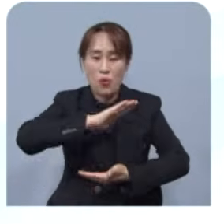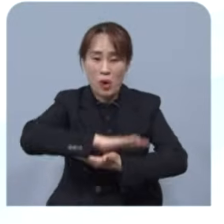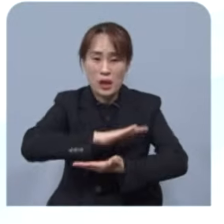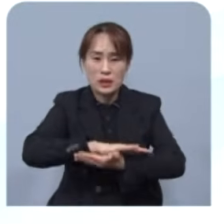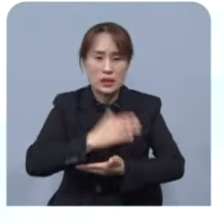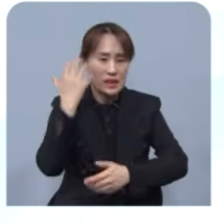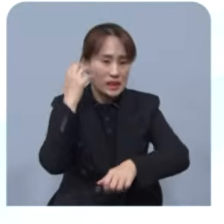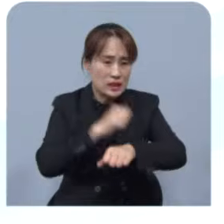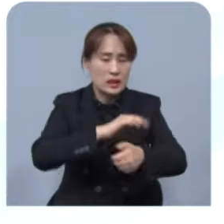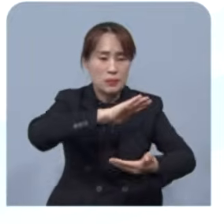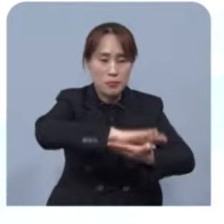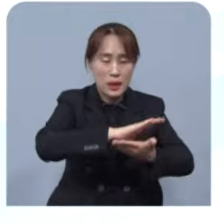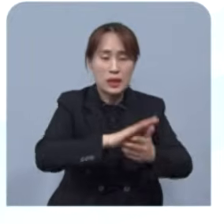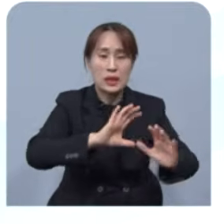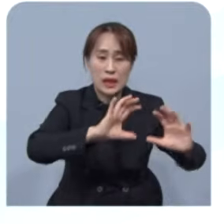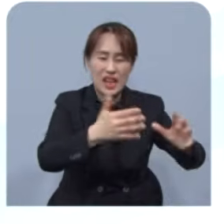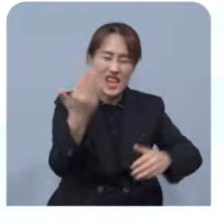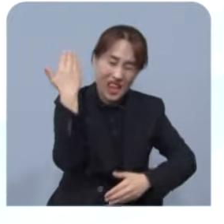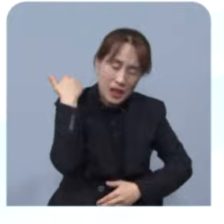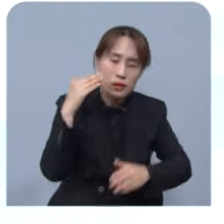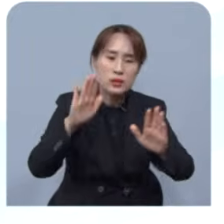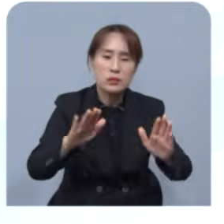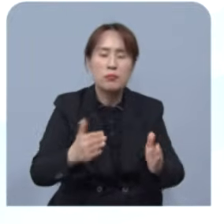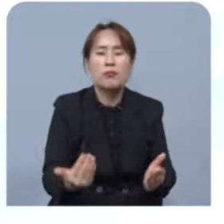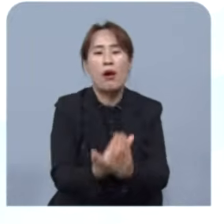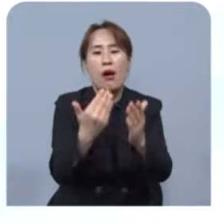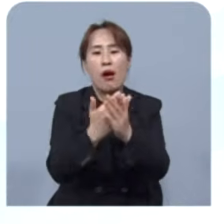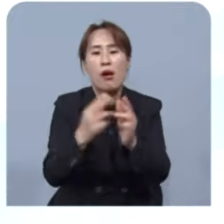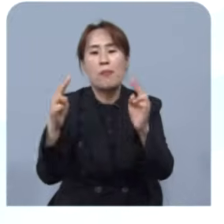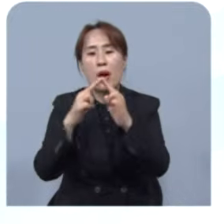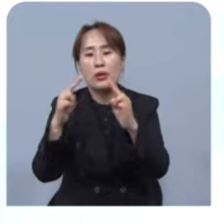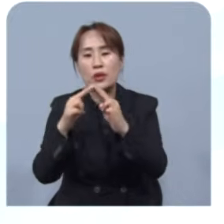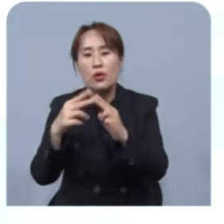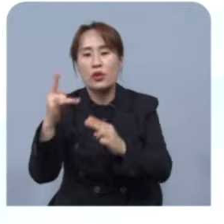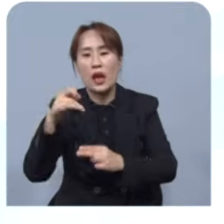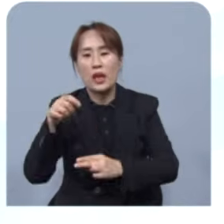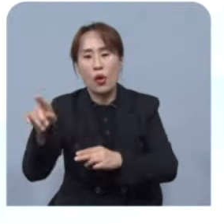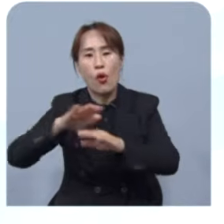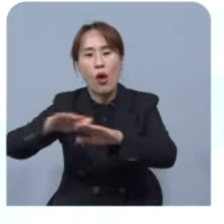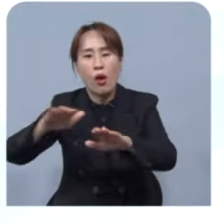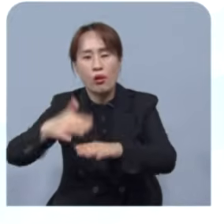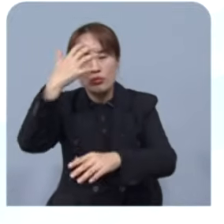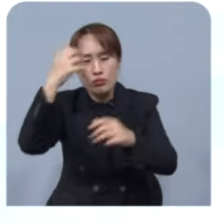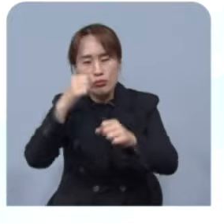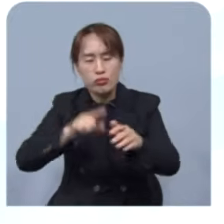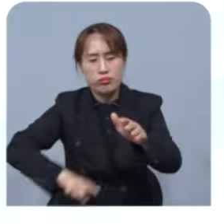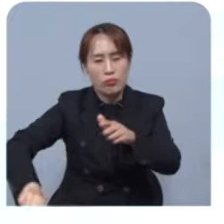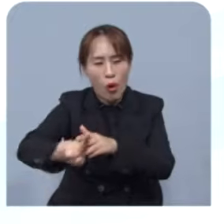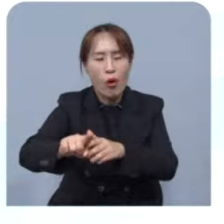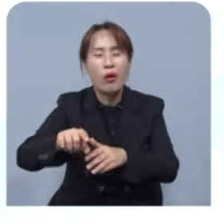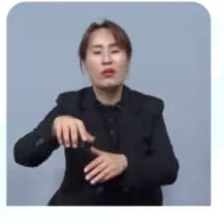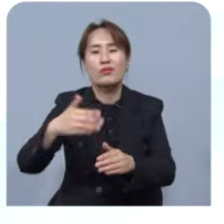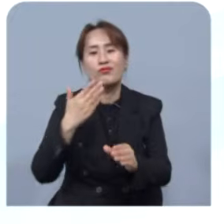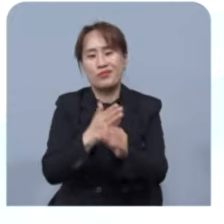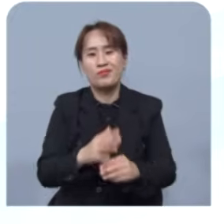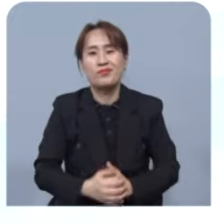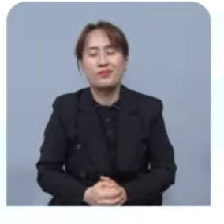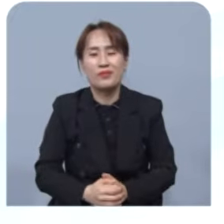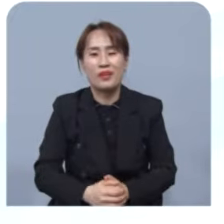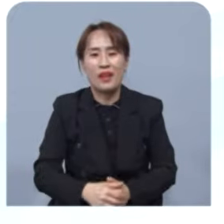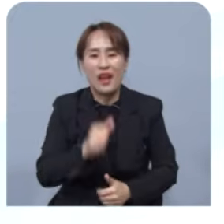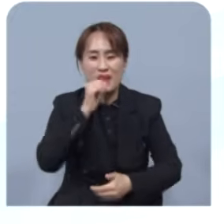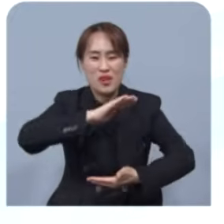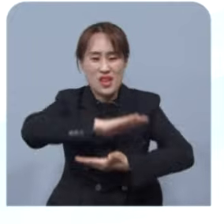지식을 찍어내는 나라에서 이제는 반도체로 데이터를 처리하는 나라가 되는데 충북이 있습니다. 금속